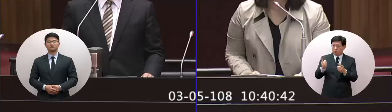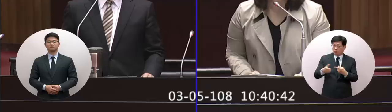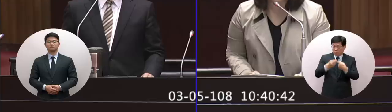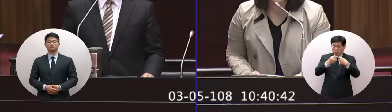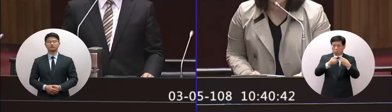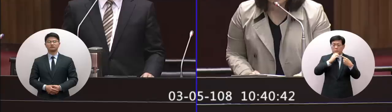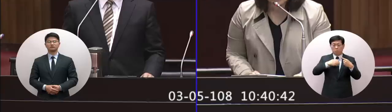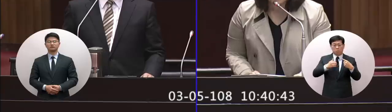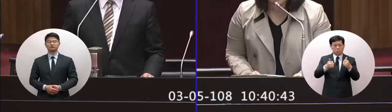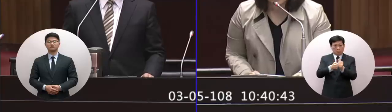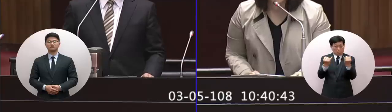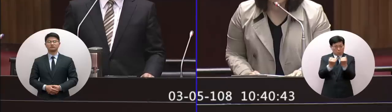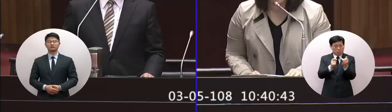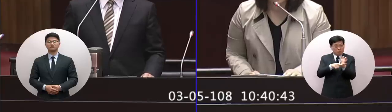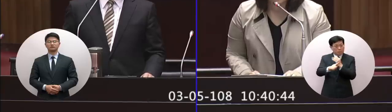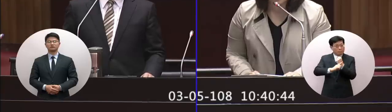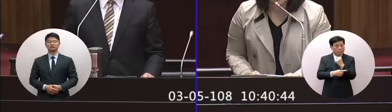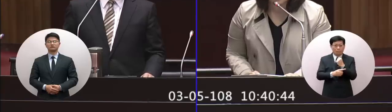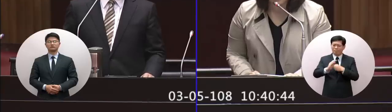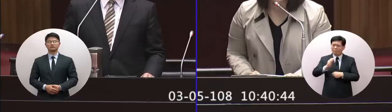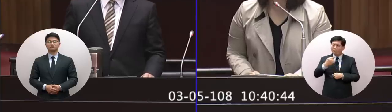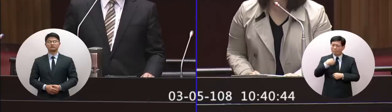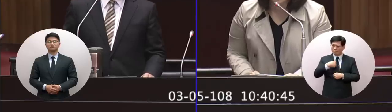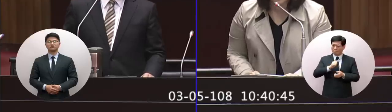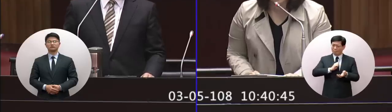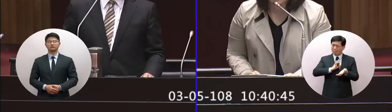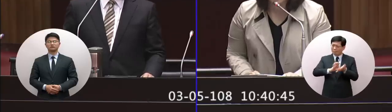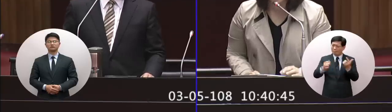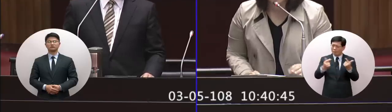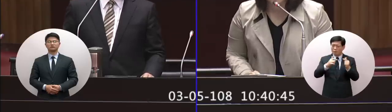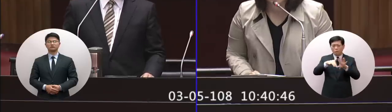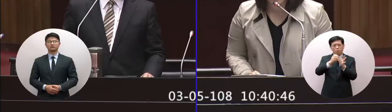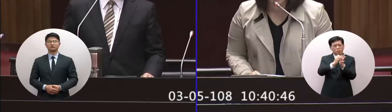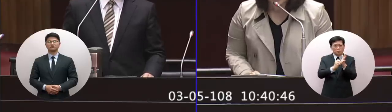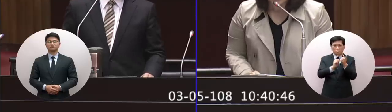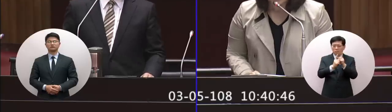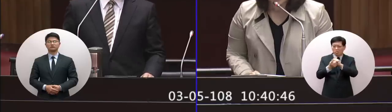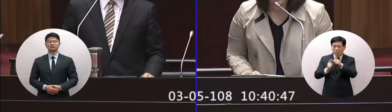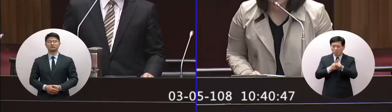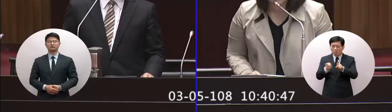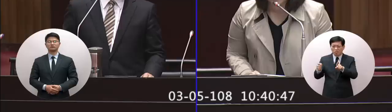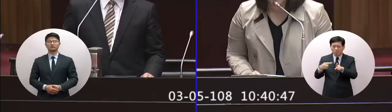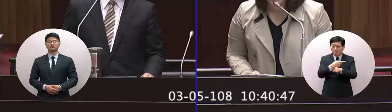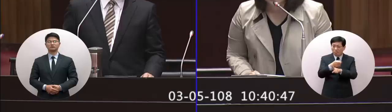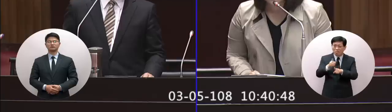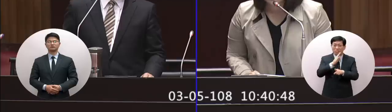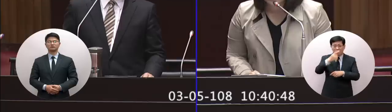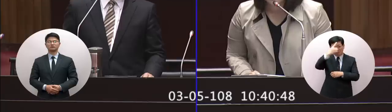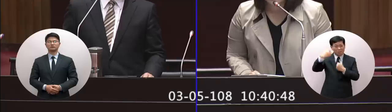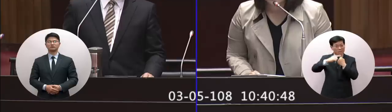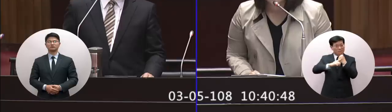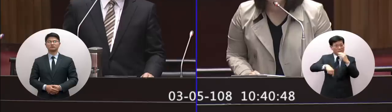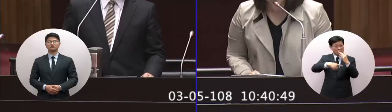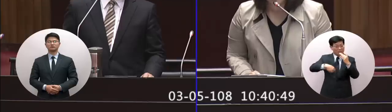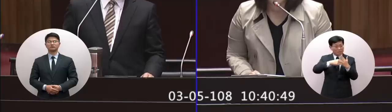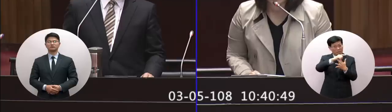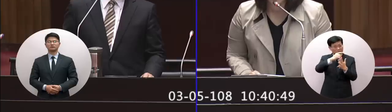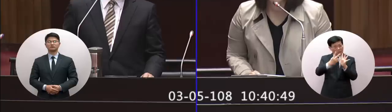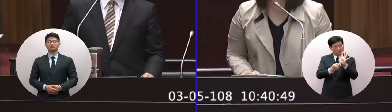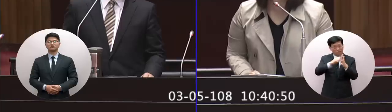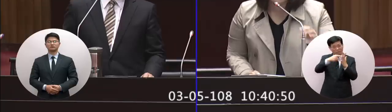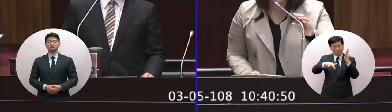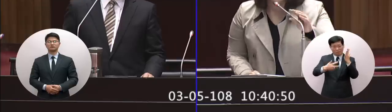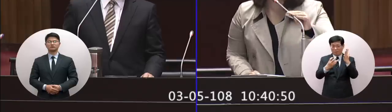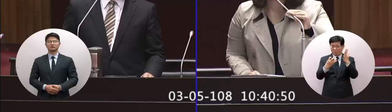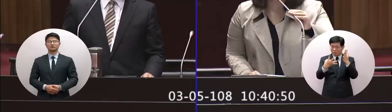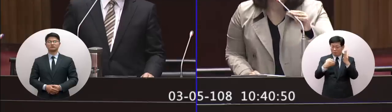法，可是呢，大家看到呢，我们用的这个好像是在玩文字游戏一样，是要用司法院释字第748号解